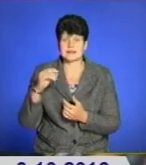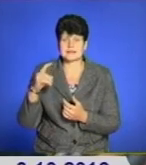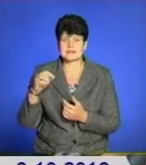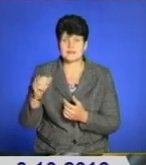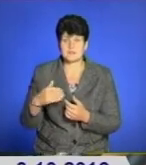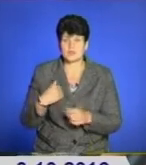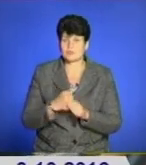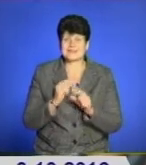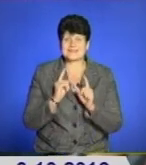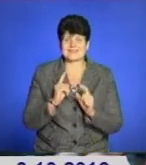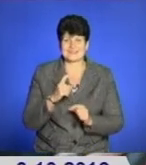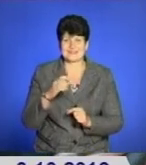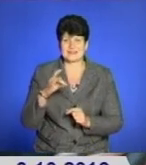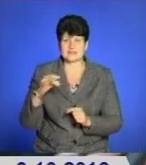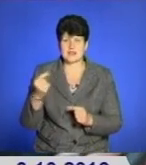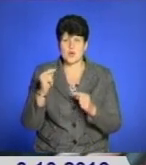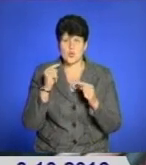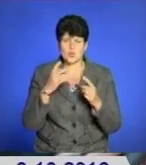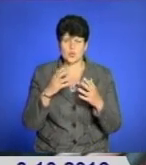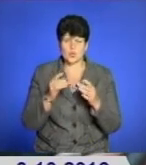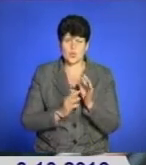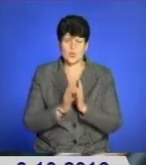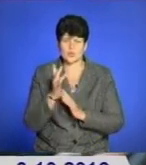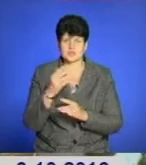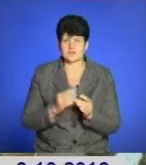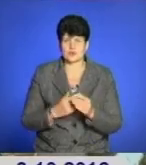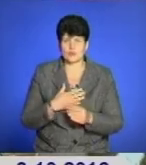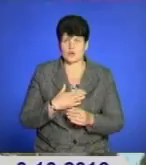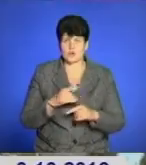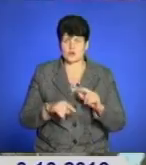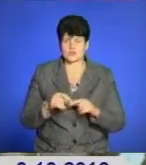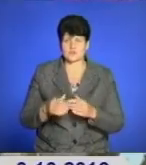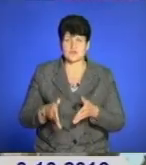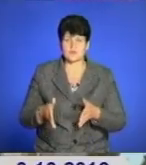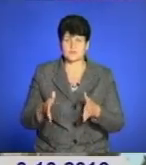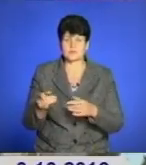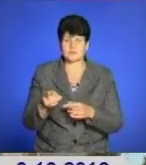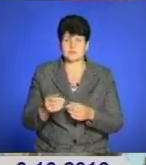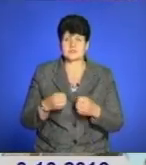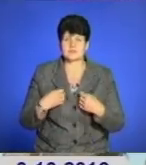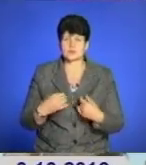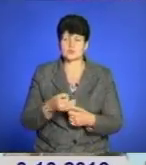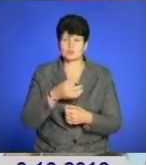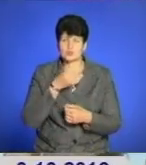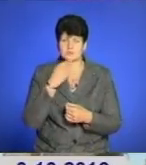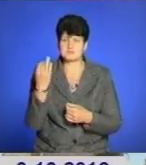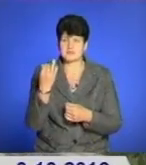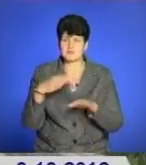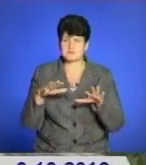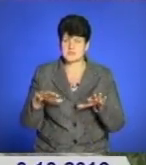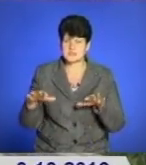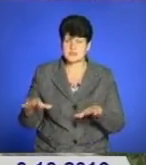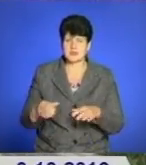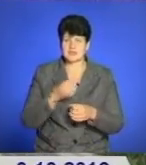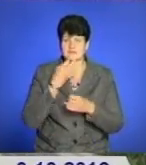тільки з хризантем. Ну, кукурузка – це виросла на городі у моїх родичів. Тернополянам свято сподобалось. Цікаві місця для фотосесій,